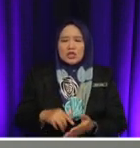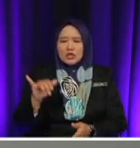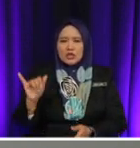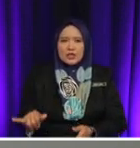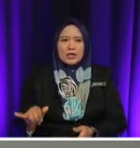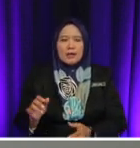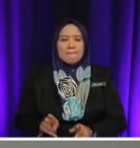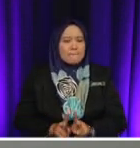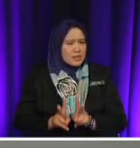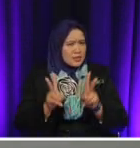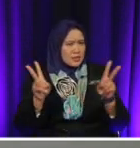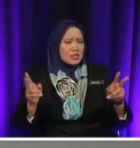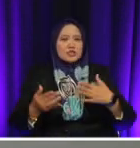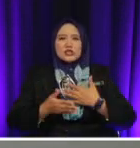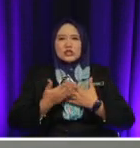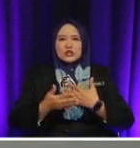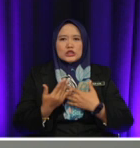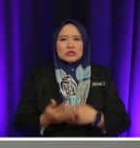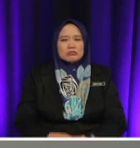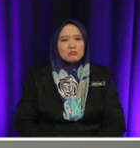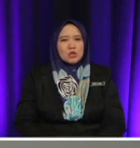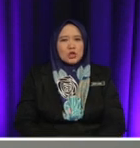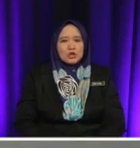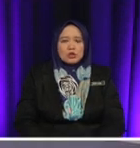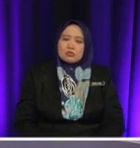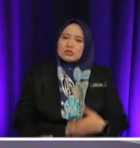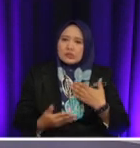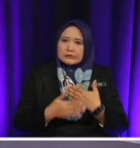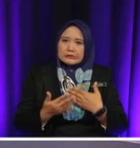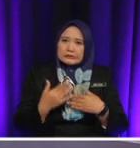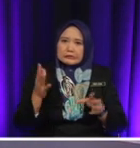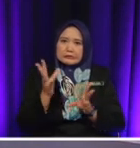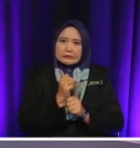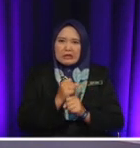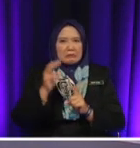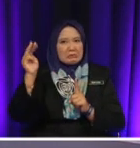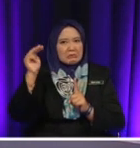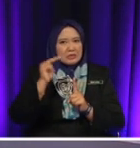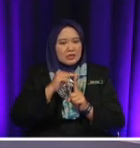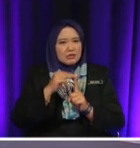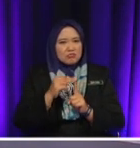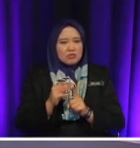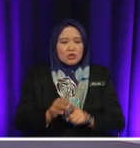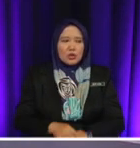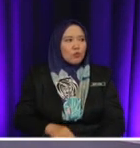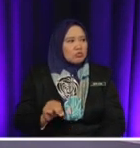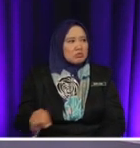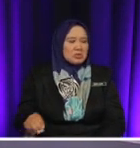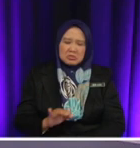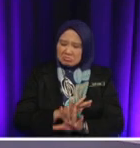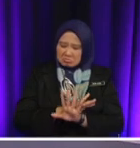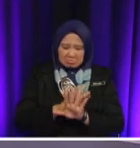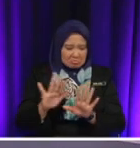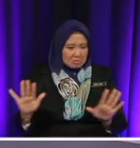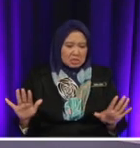mudah dapat markah murid-murid diminta supaya pastikan jangan kehilangan markah untuk